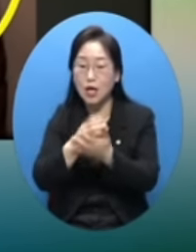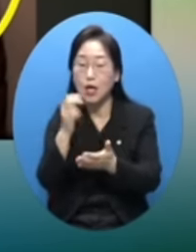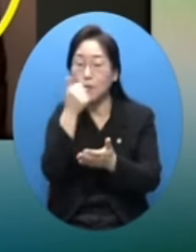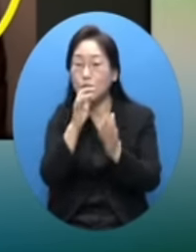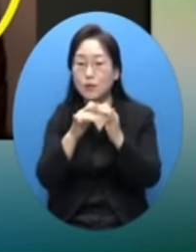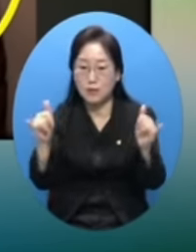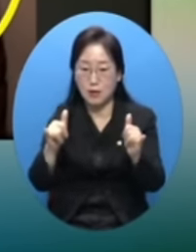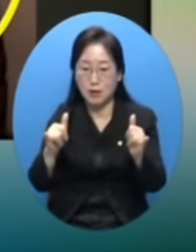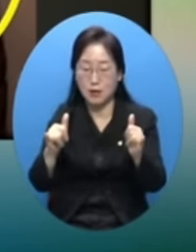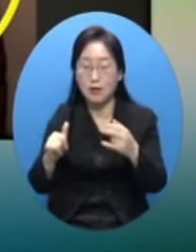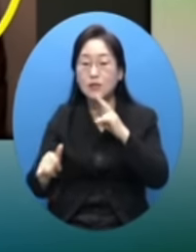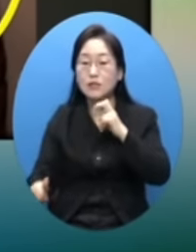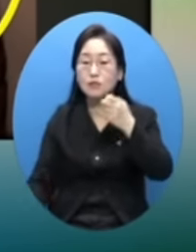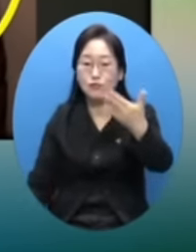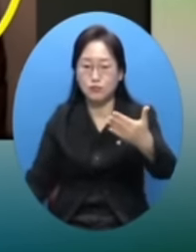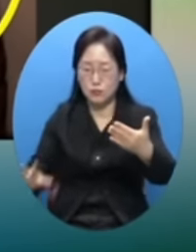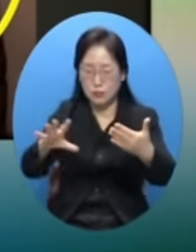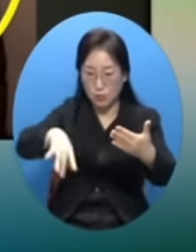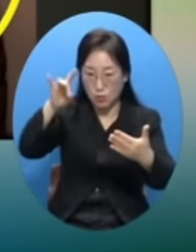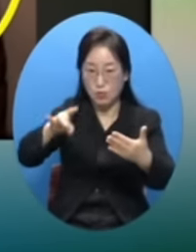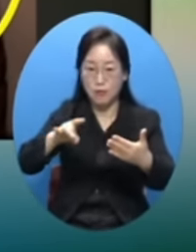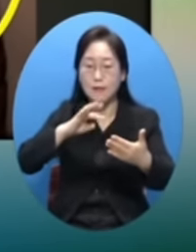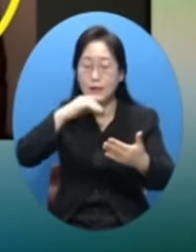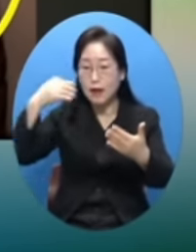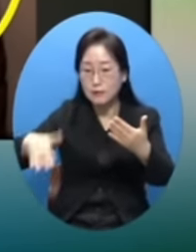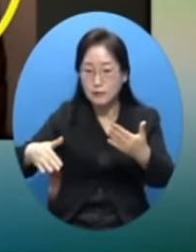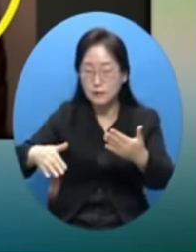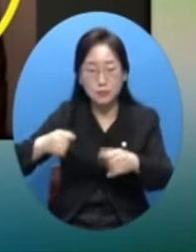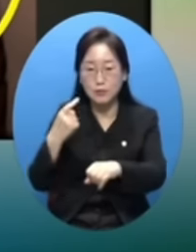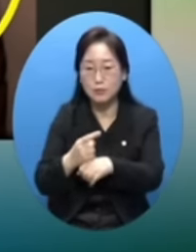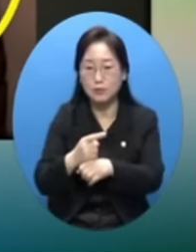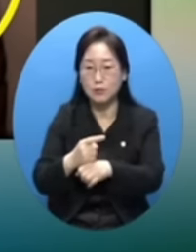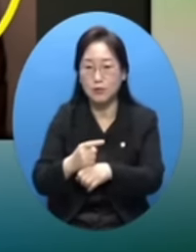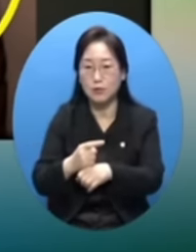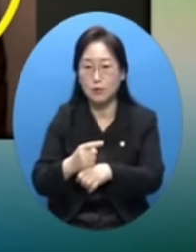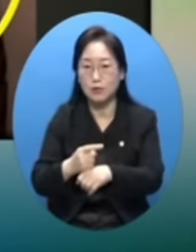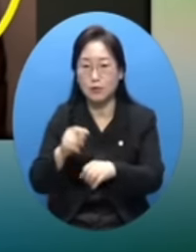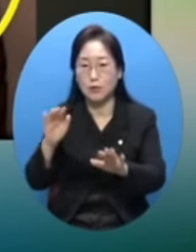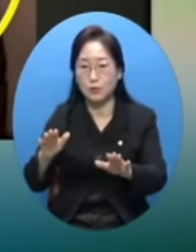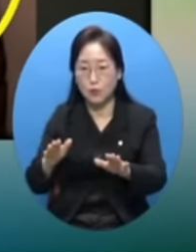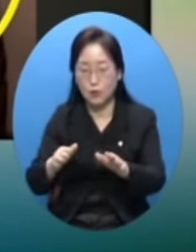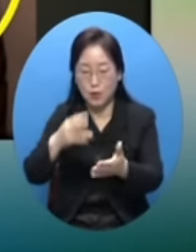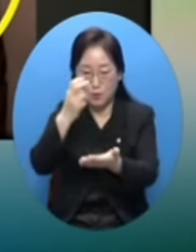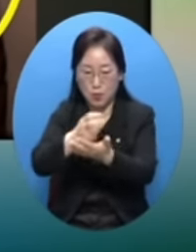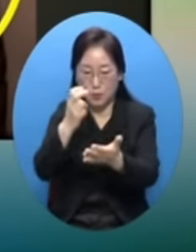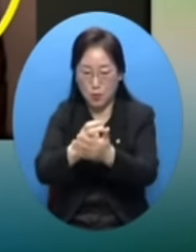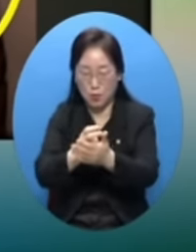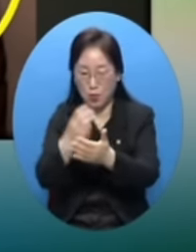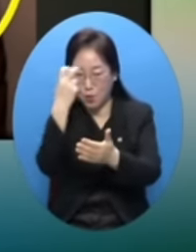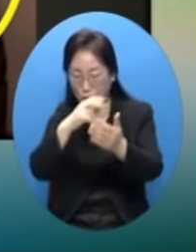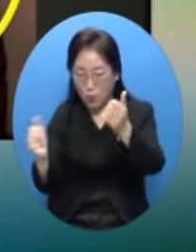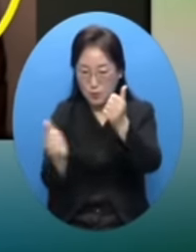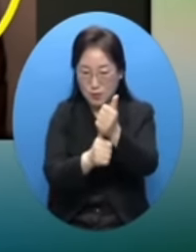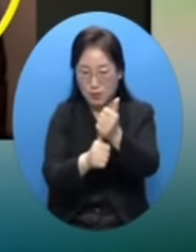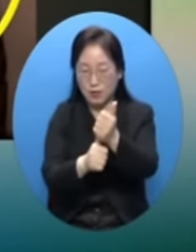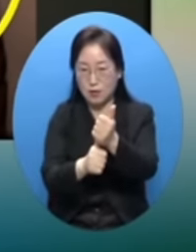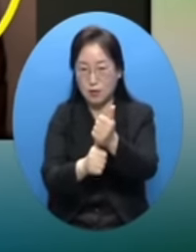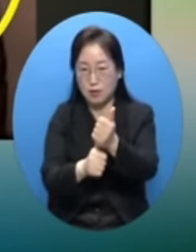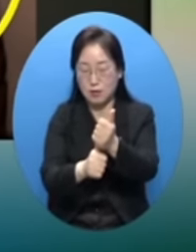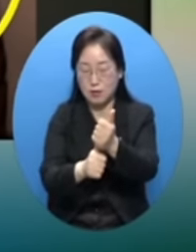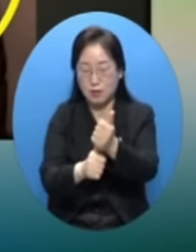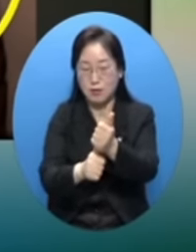29세 최연소로 상원의원 수속 법률 보좌관이 되고 오바마 대통령 그 입법 보좌관으로